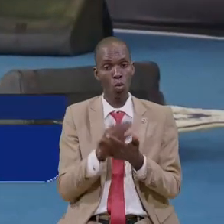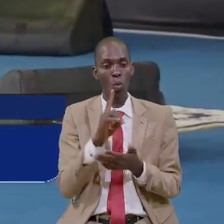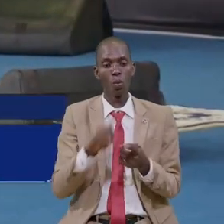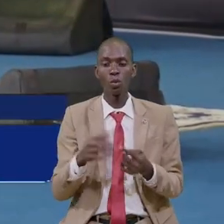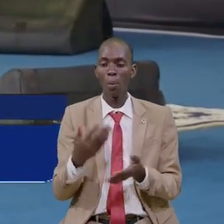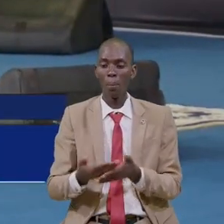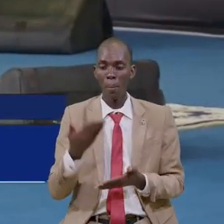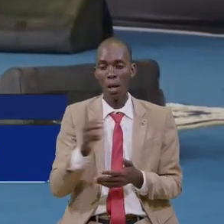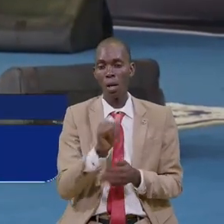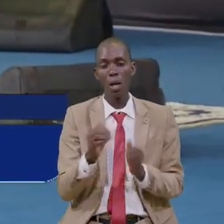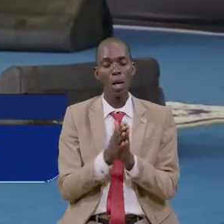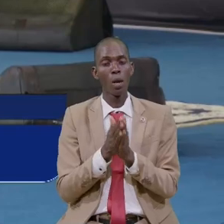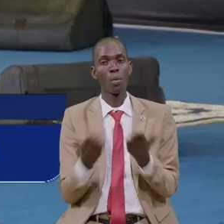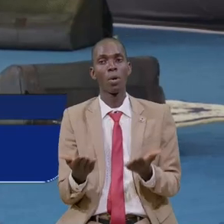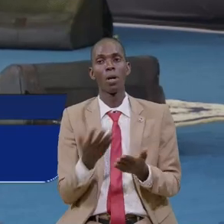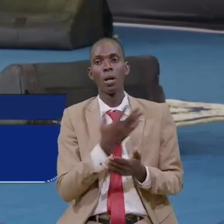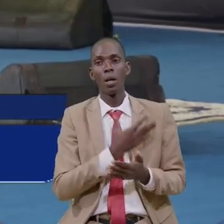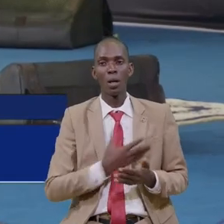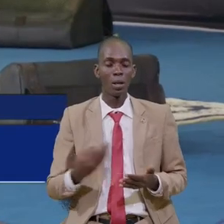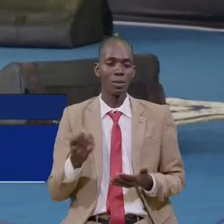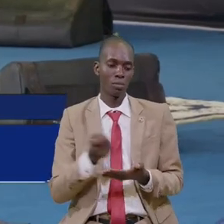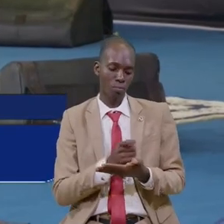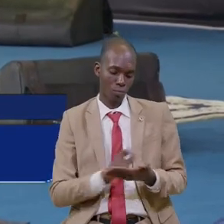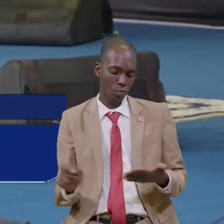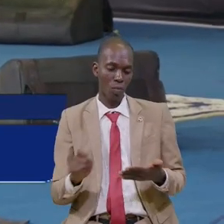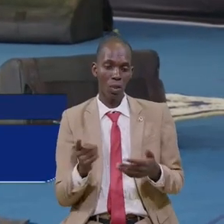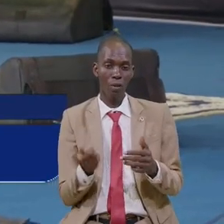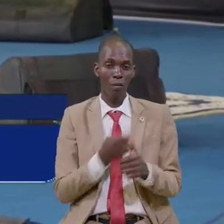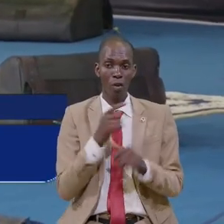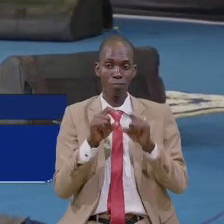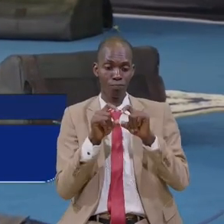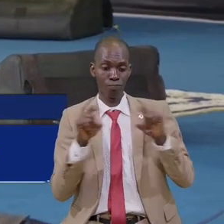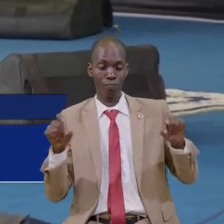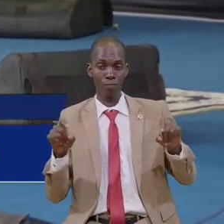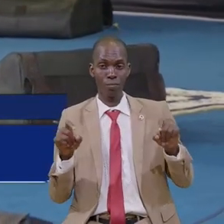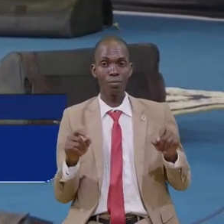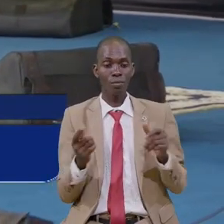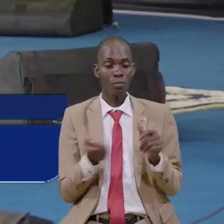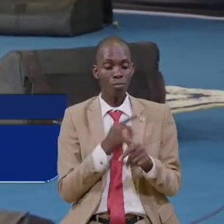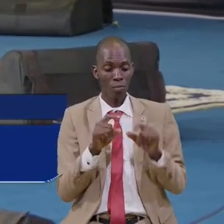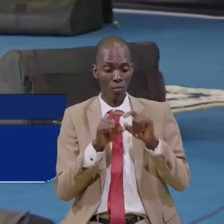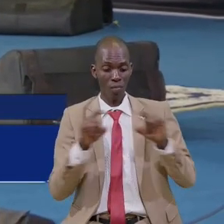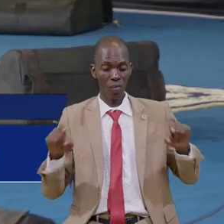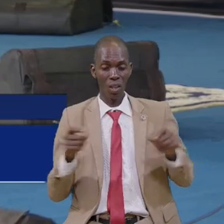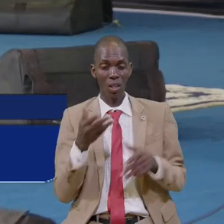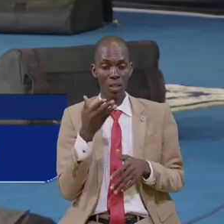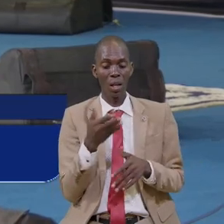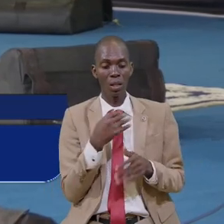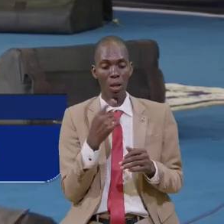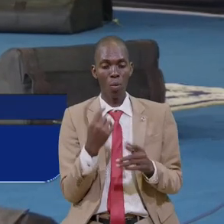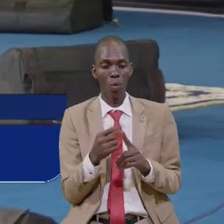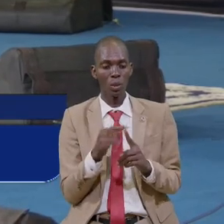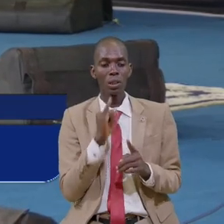un livre et il écrit le premier chapitre et le premier paragraphe, la première phrase, il